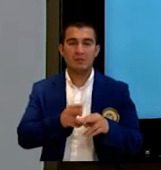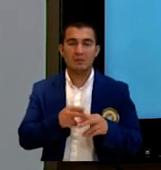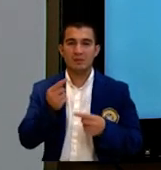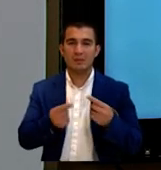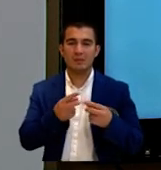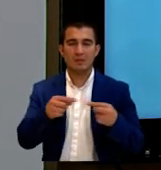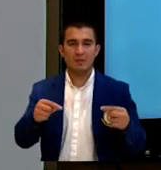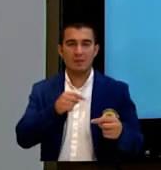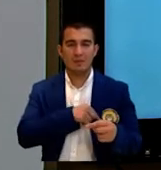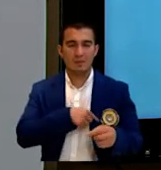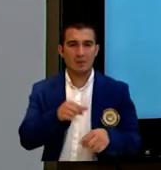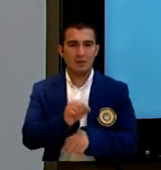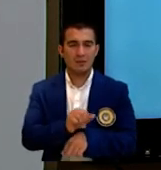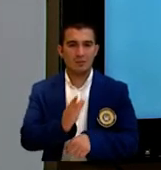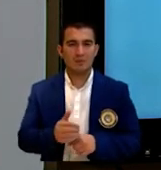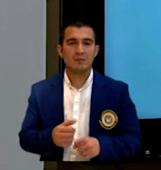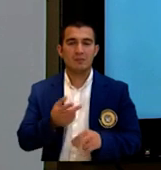molekulalari harakatdan to'xtaydi.